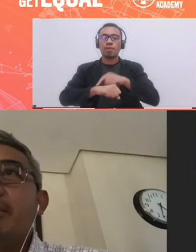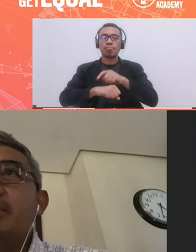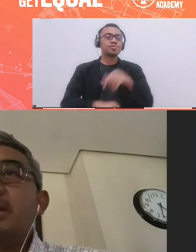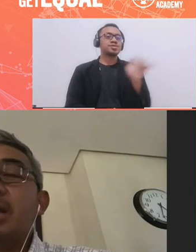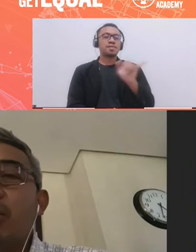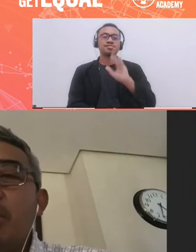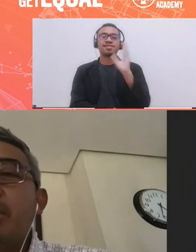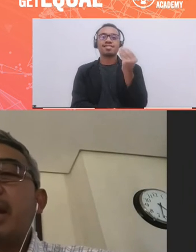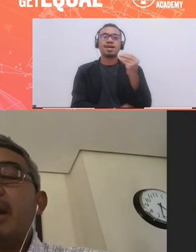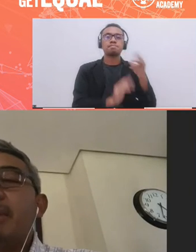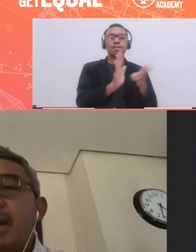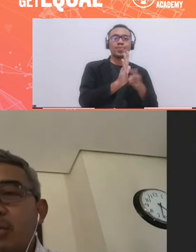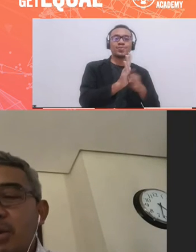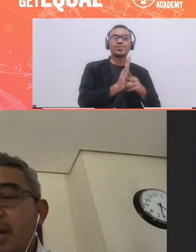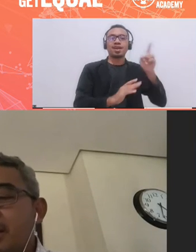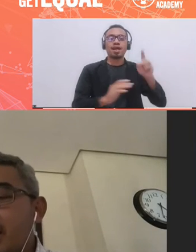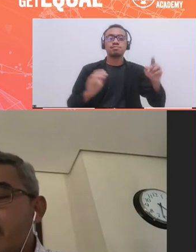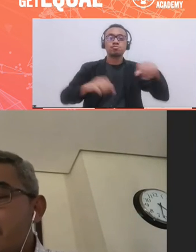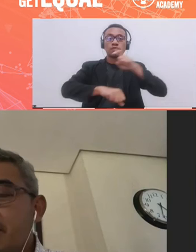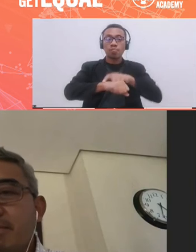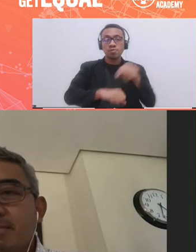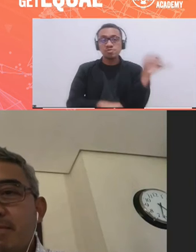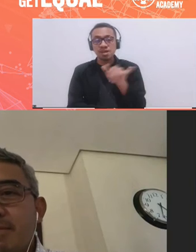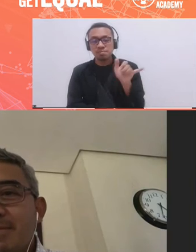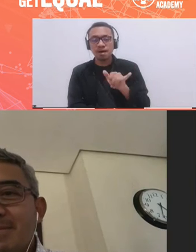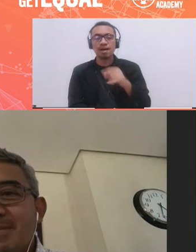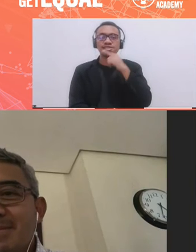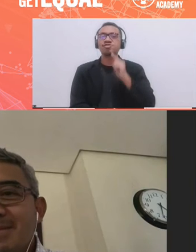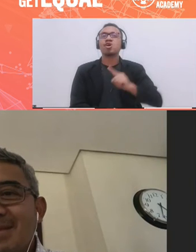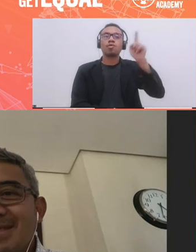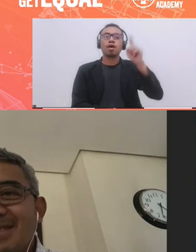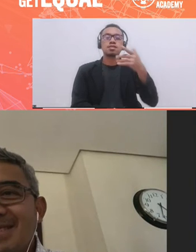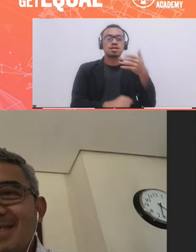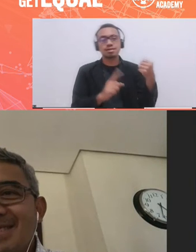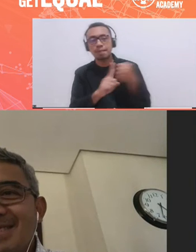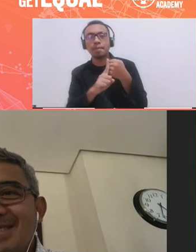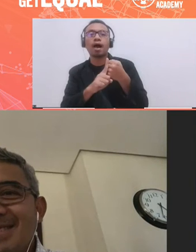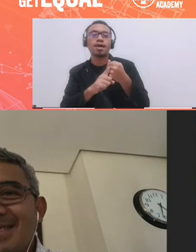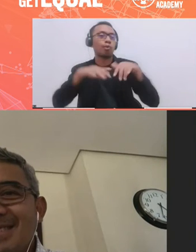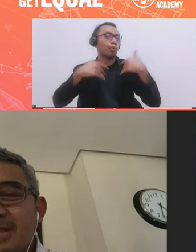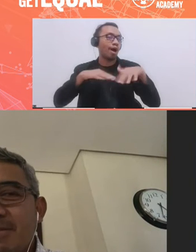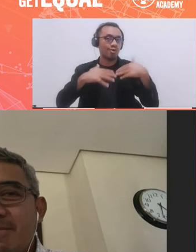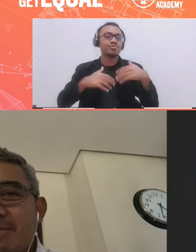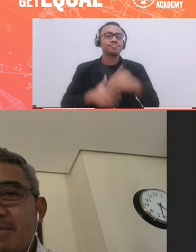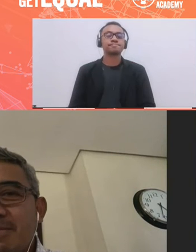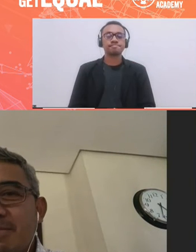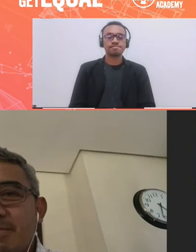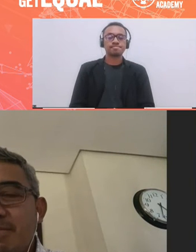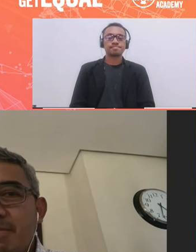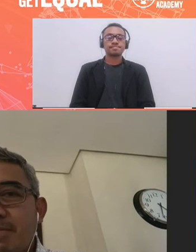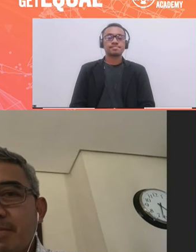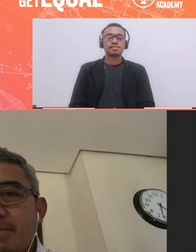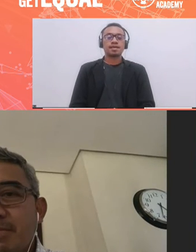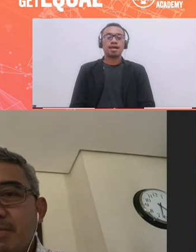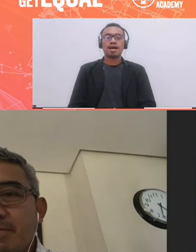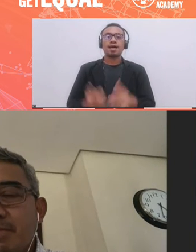juga insya Allah memberikan dampak yang luar biasa. Ya, baik. Tapi teknologi atau media sosial salah